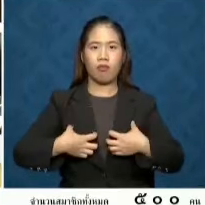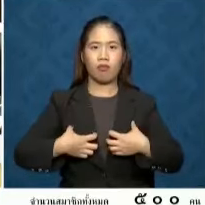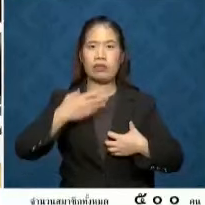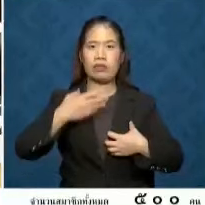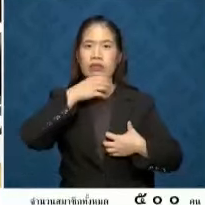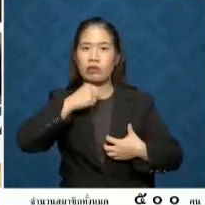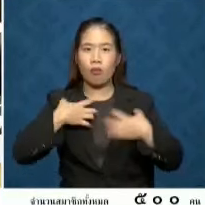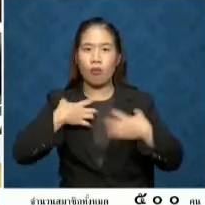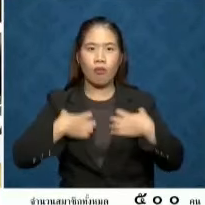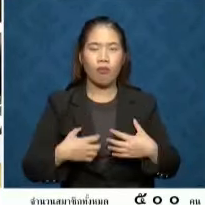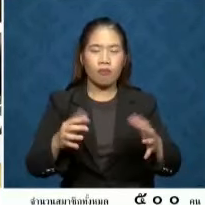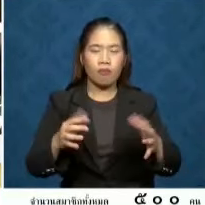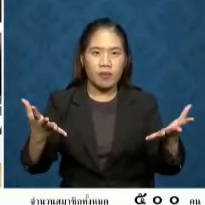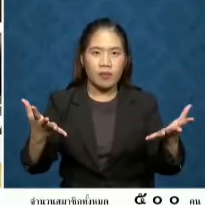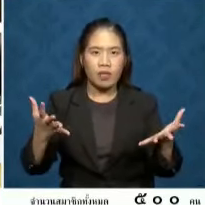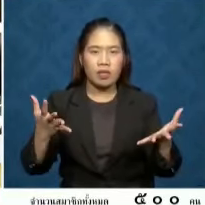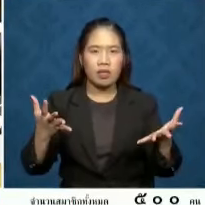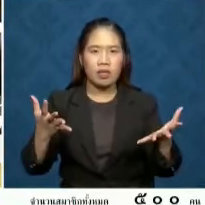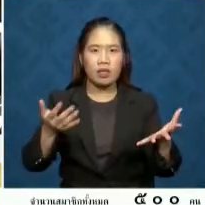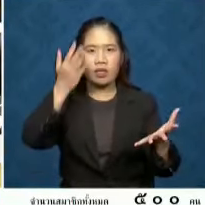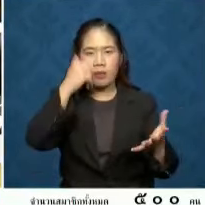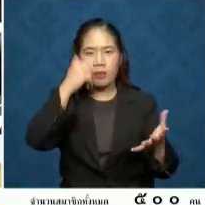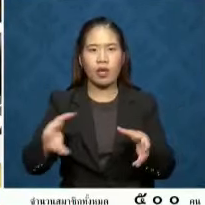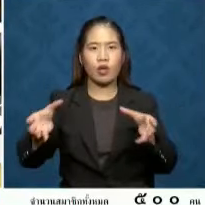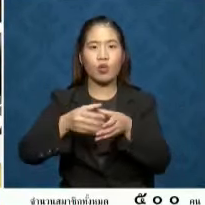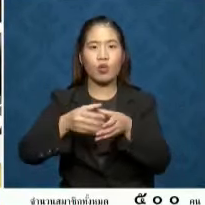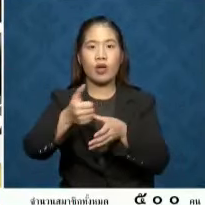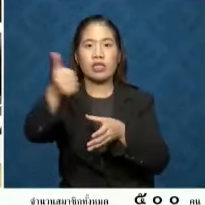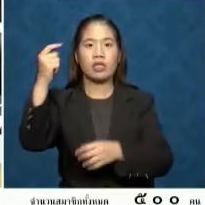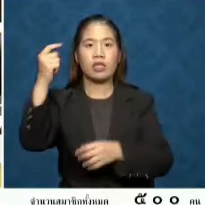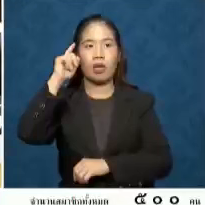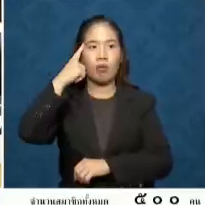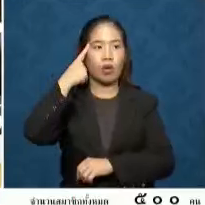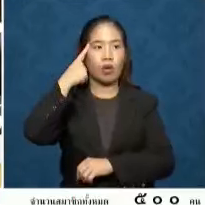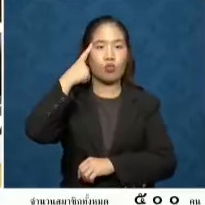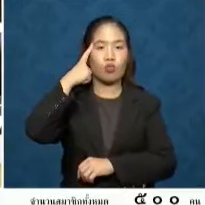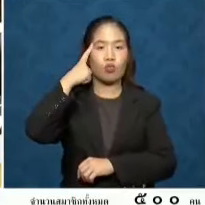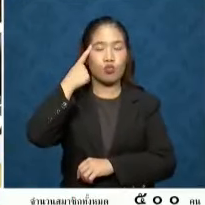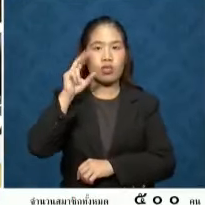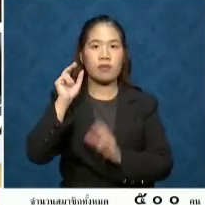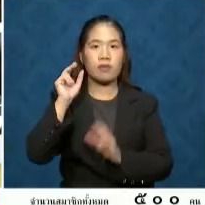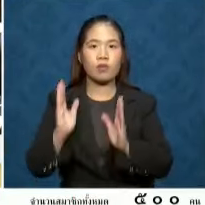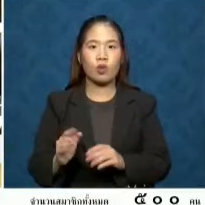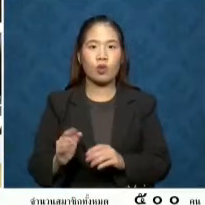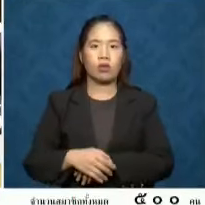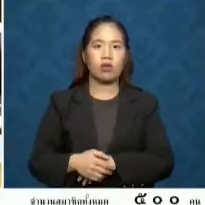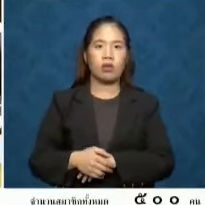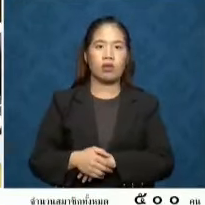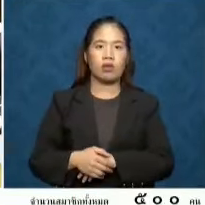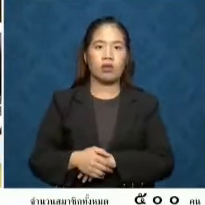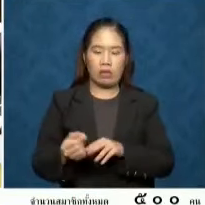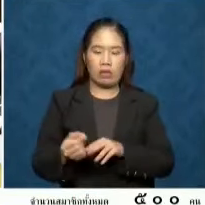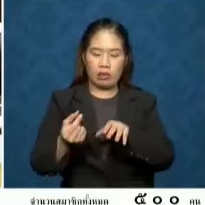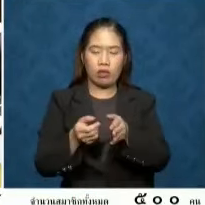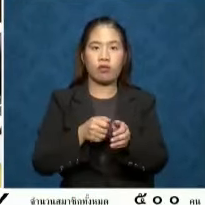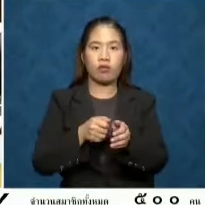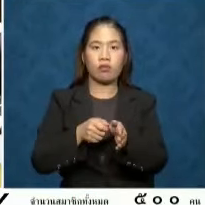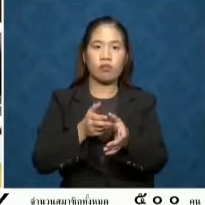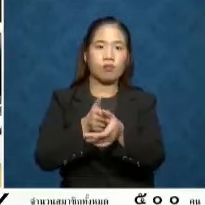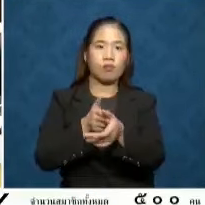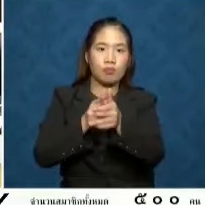ไปลาดตระเวนอะไรเอาหน่วยอื่นไป30คนที่ไม่รู้เรื่องเรือเลยกระสุนอะไรก็ไม่เตรียมไปเลยเพราะนั้นท่านเลิกอ้าง